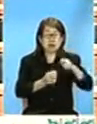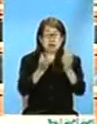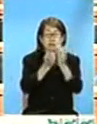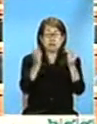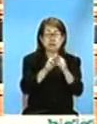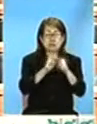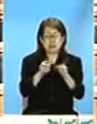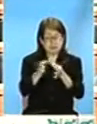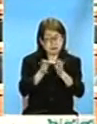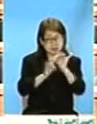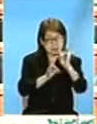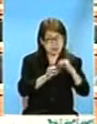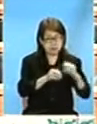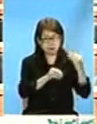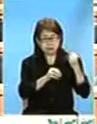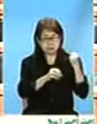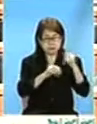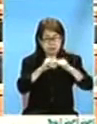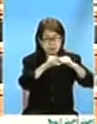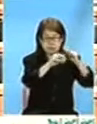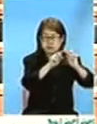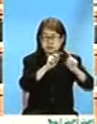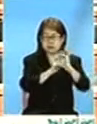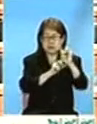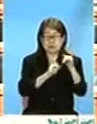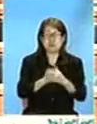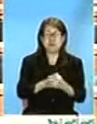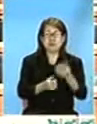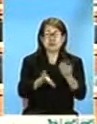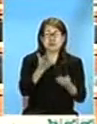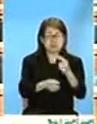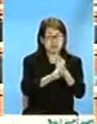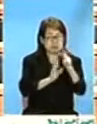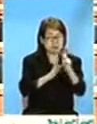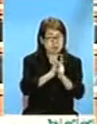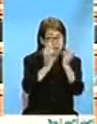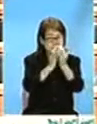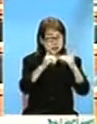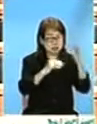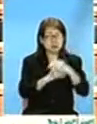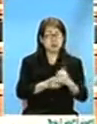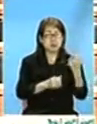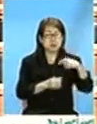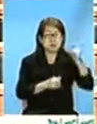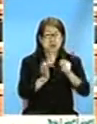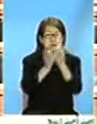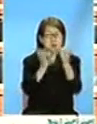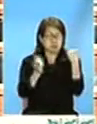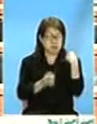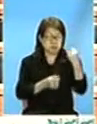ไม่ตีความขยายอำนาจตัวเองจนเกินหลักการหรือเกินรัฐธรรมนูญเนี่ยอำนาจก็มากคือ